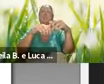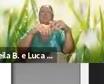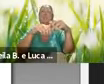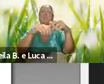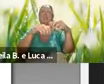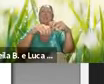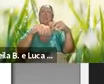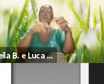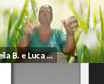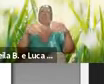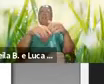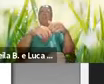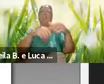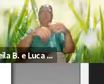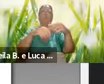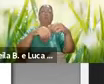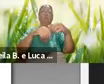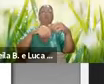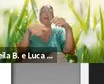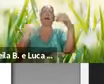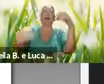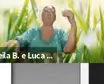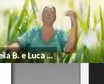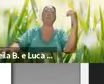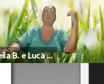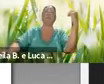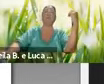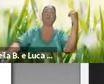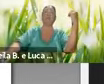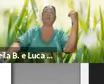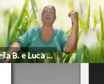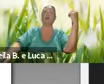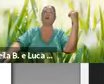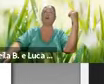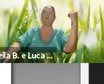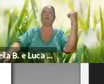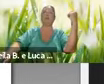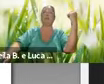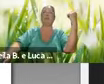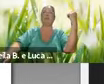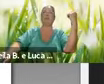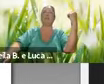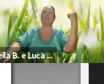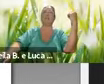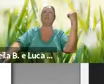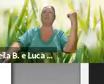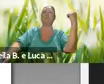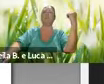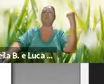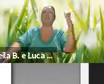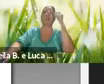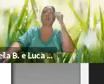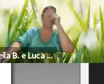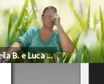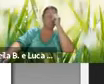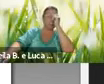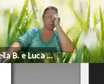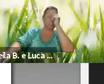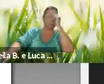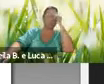nostra aspettativa di studenti continuò. Abbiamo visto qui il fenomeno della